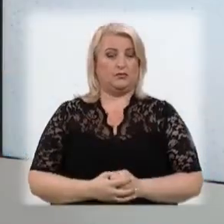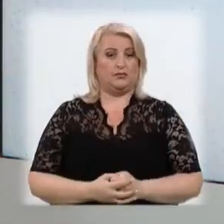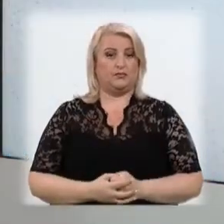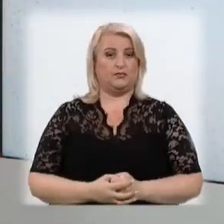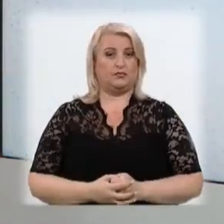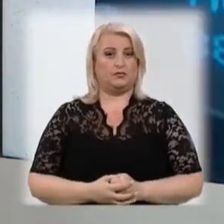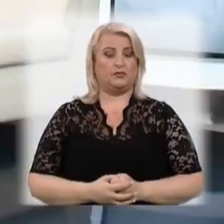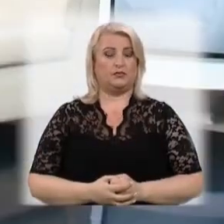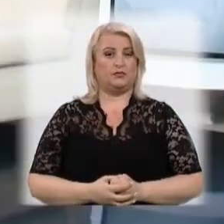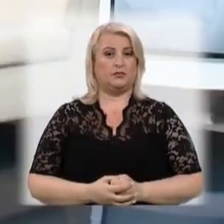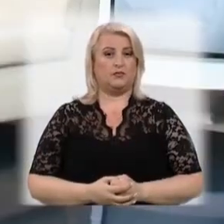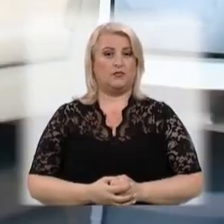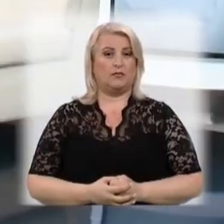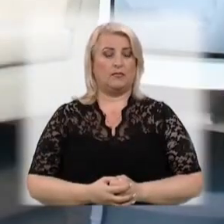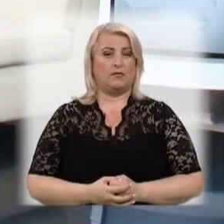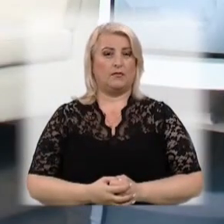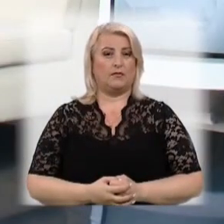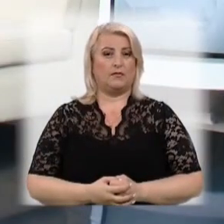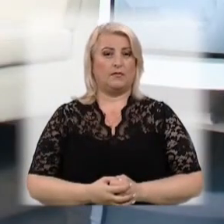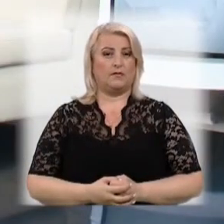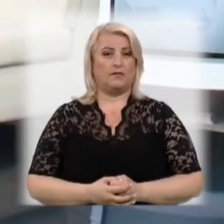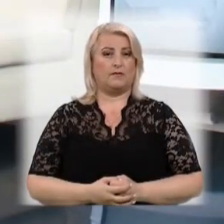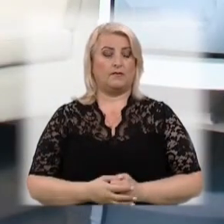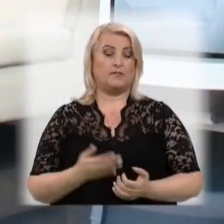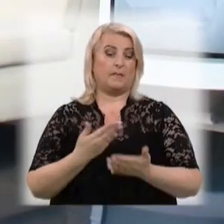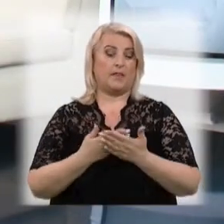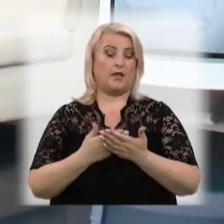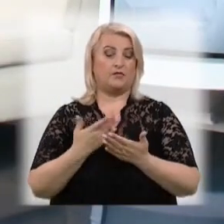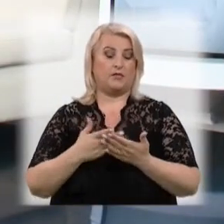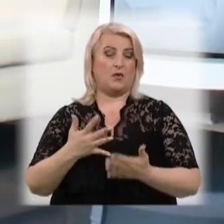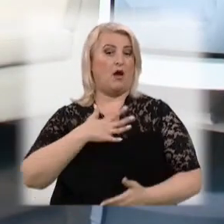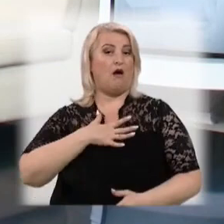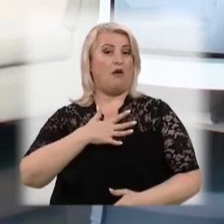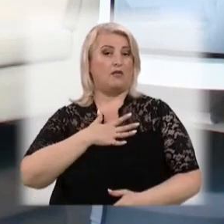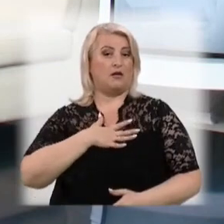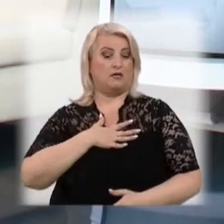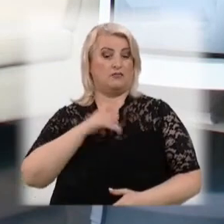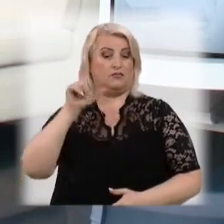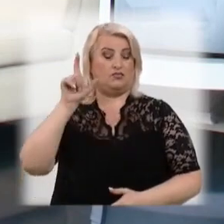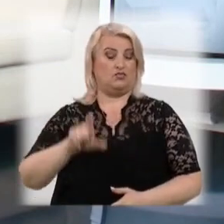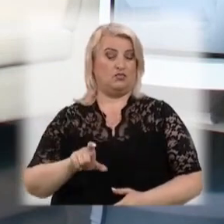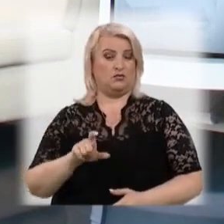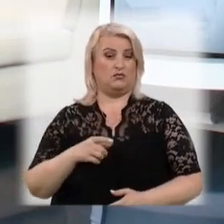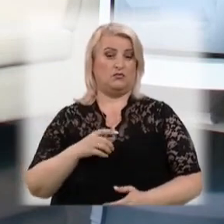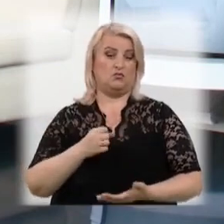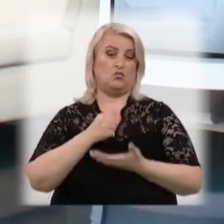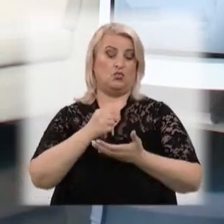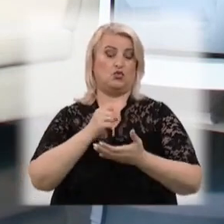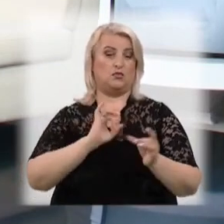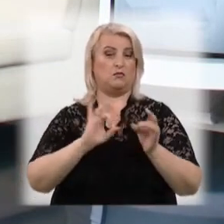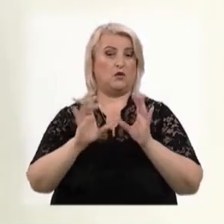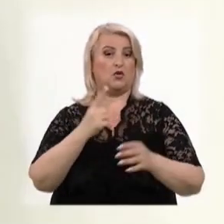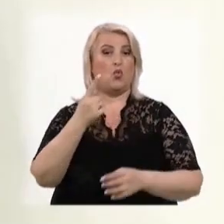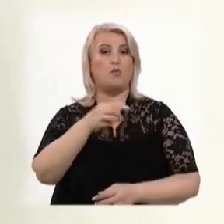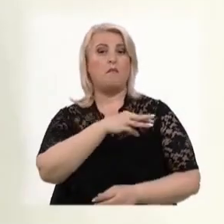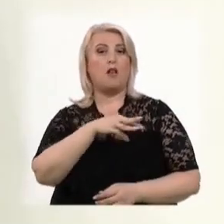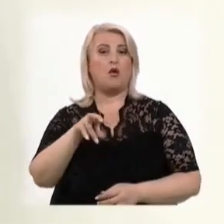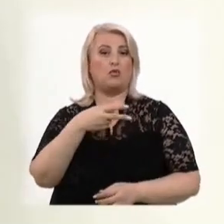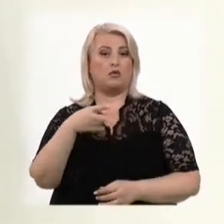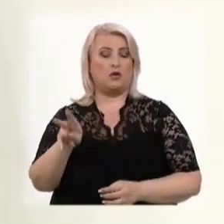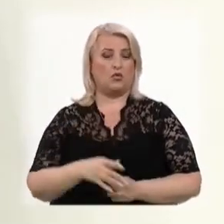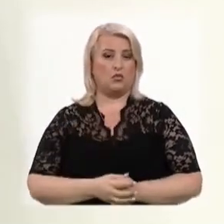de grame zahar și atunci Spre exemplu un ultim client din Canada mare bugetul de marketing pe el este un milion de euro